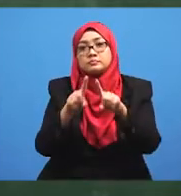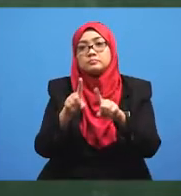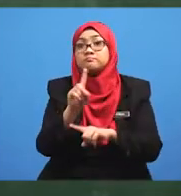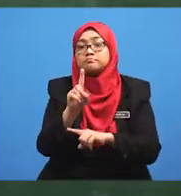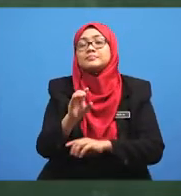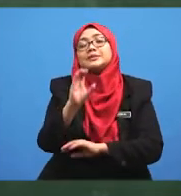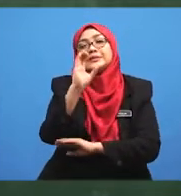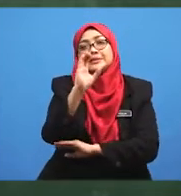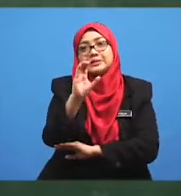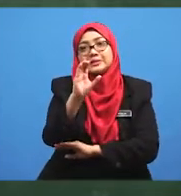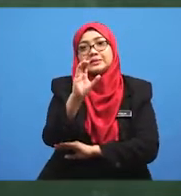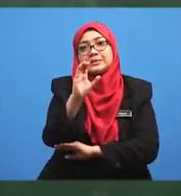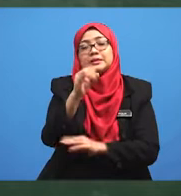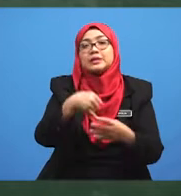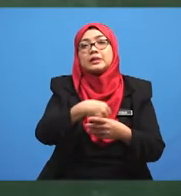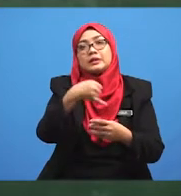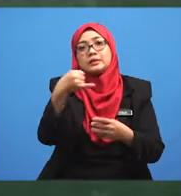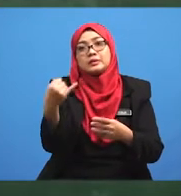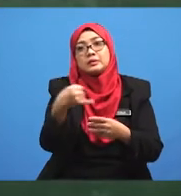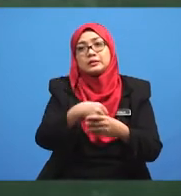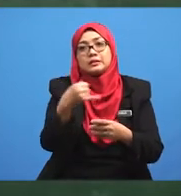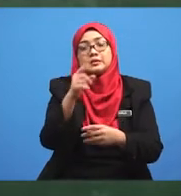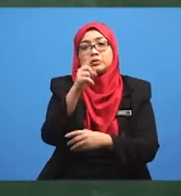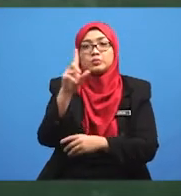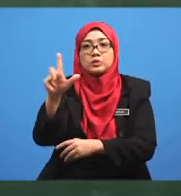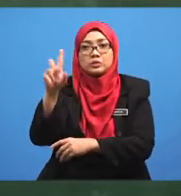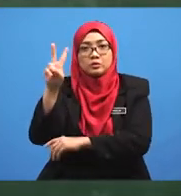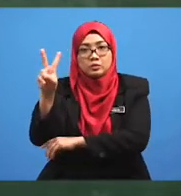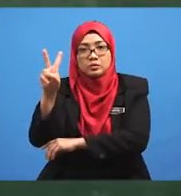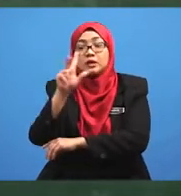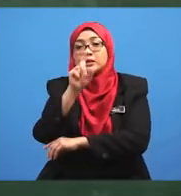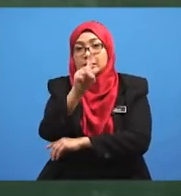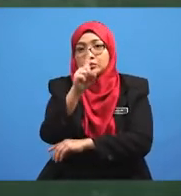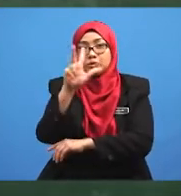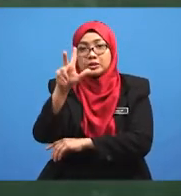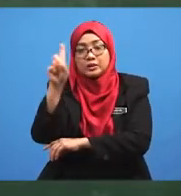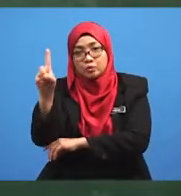Jawapannya ialah C, iaitu iodin 131.